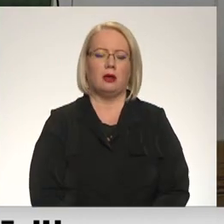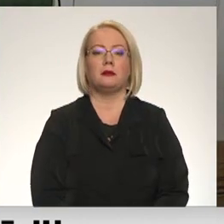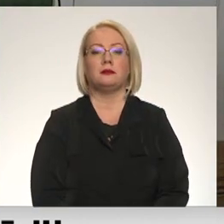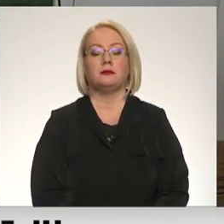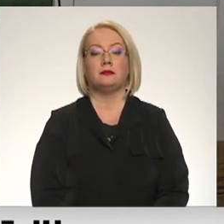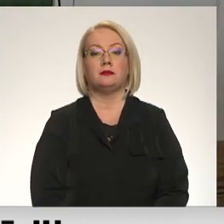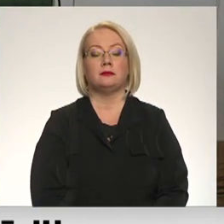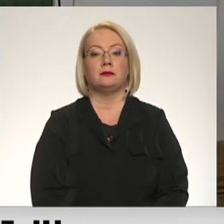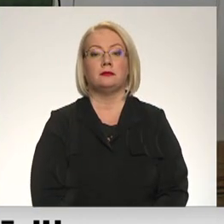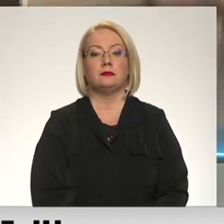Latvijas televīzija.